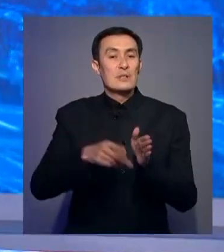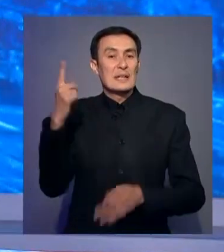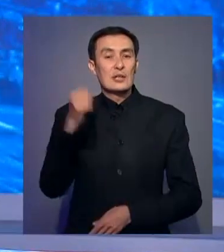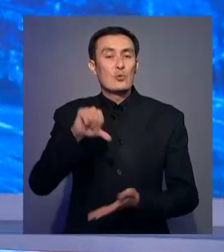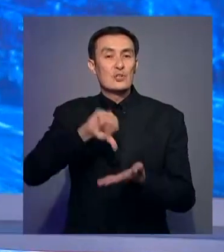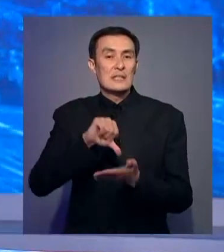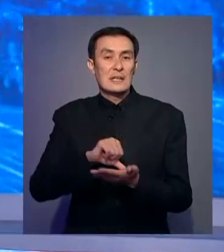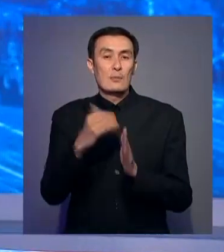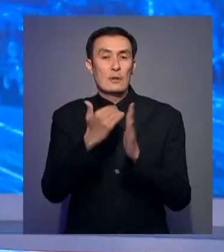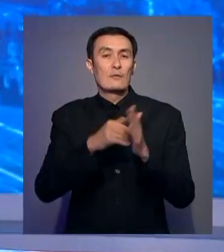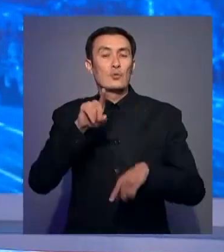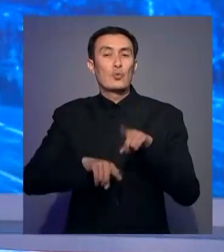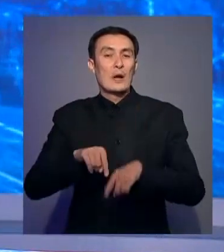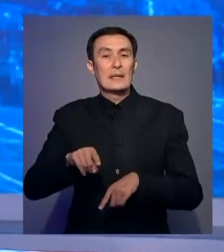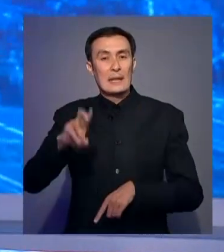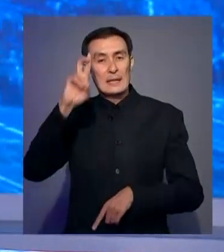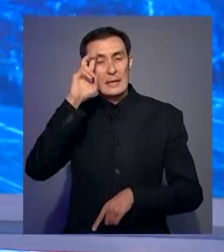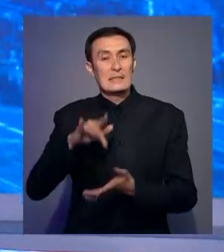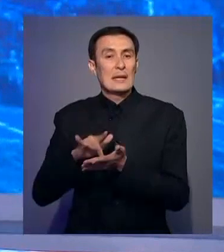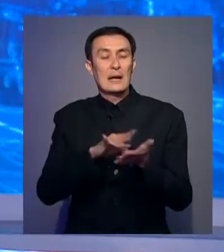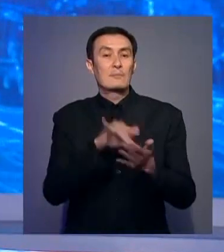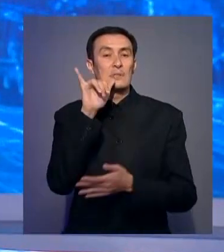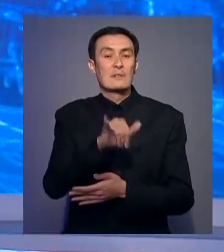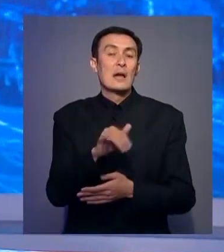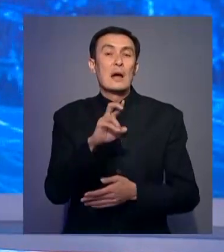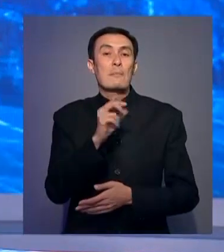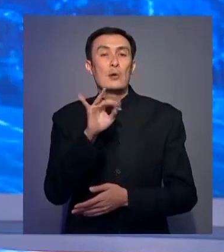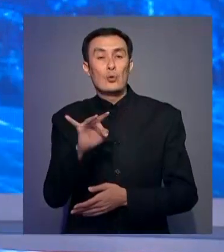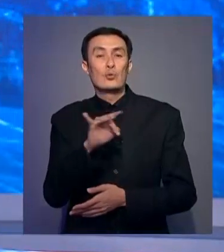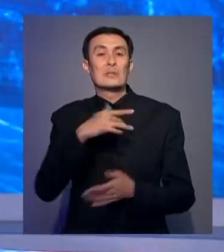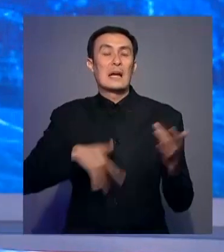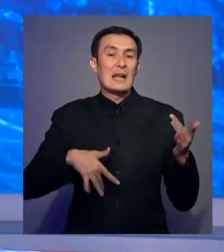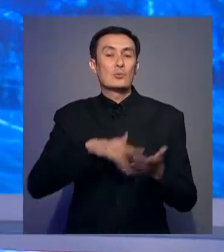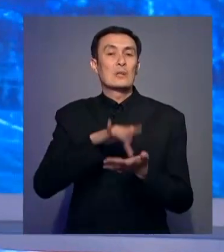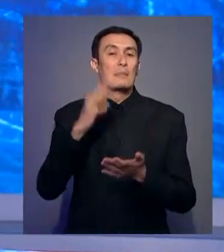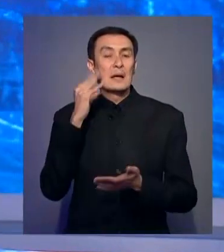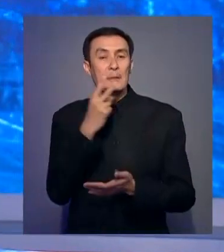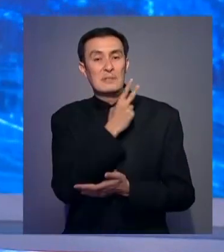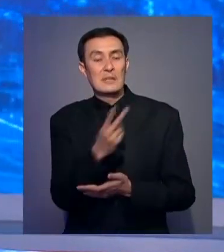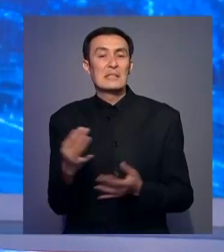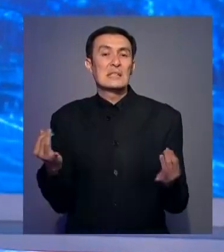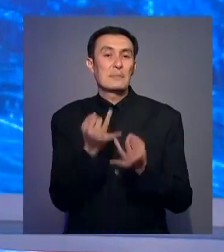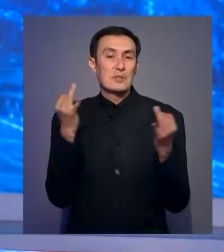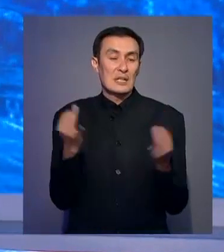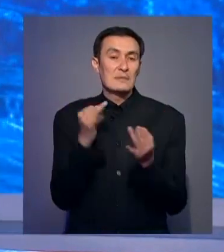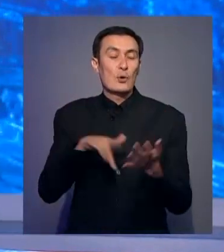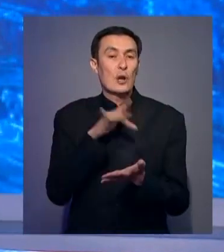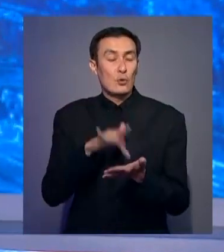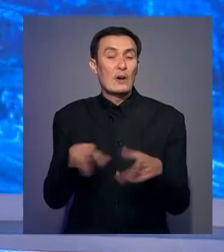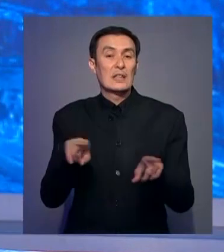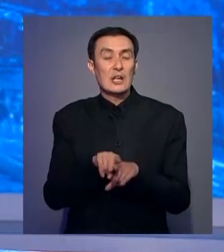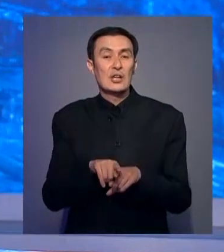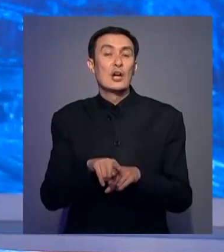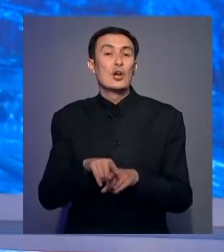неделю участники проекта «Туган Елге Саяхат» успели посетить Байконур, Тарас, Алматы, смогли ознакомиться с достопримечательностями городов